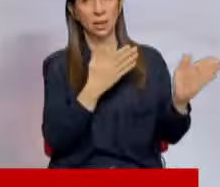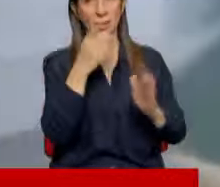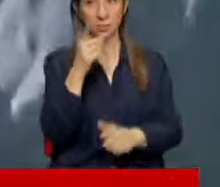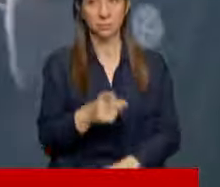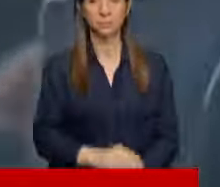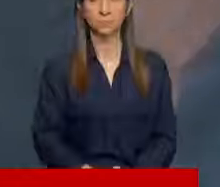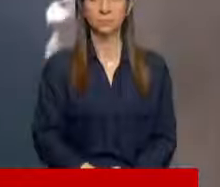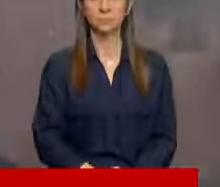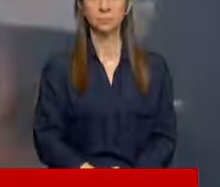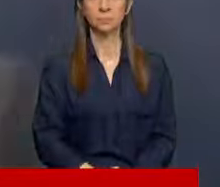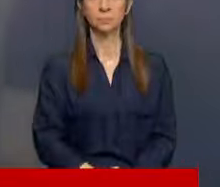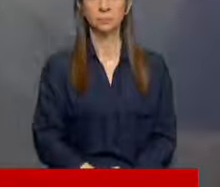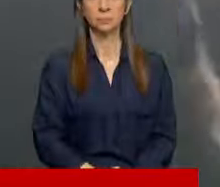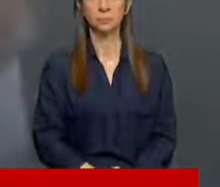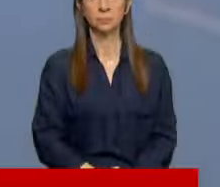kaldırıldı.